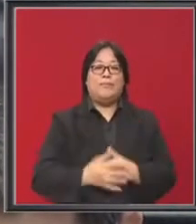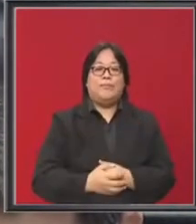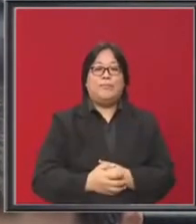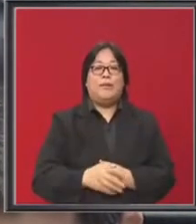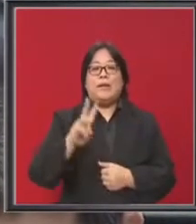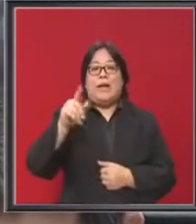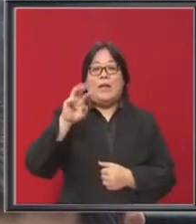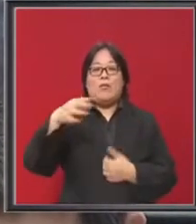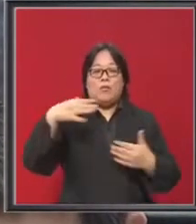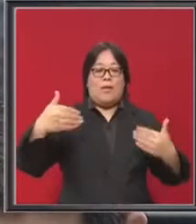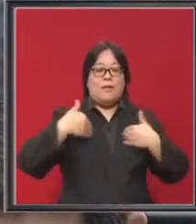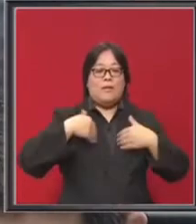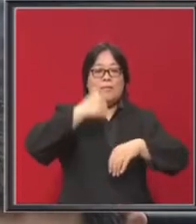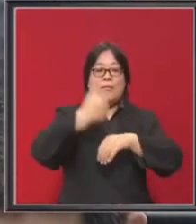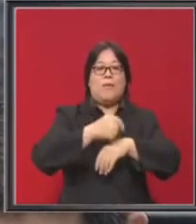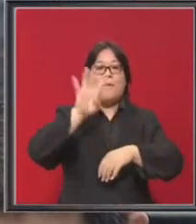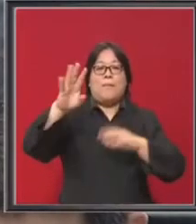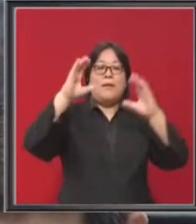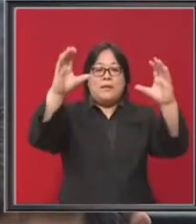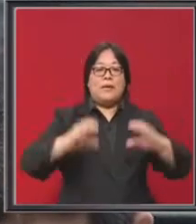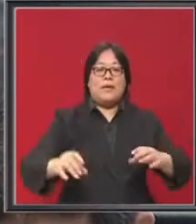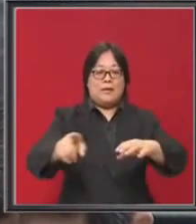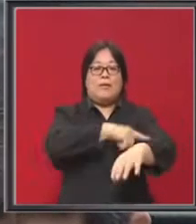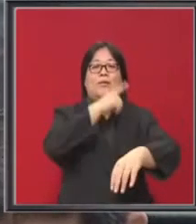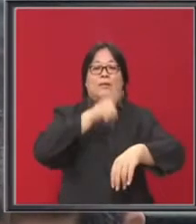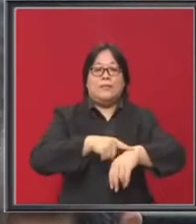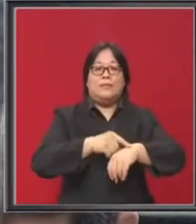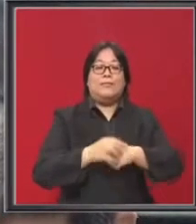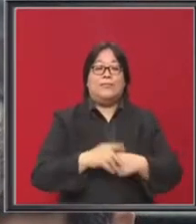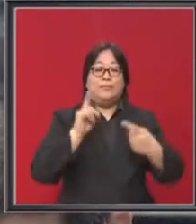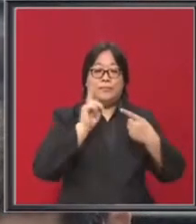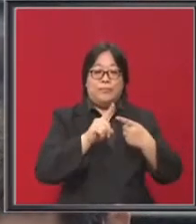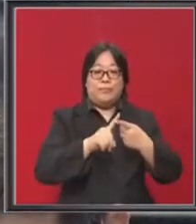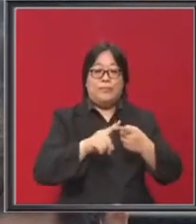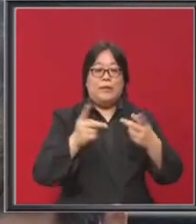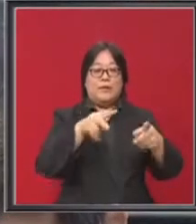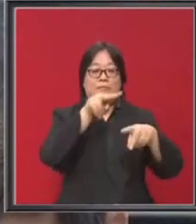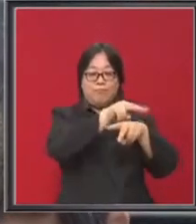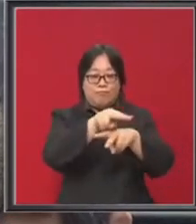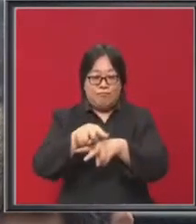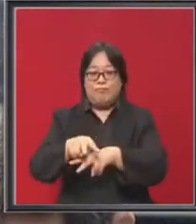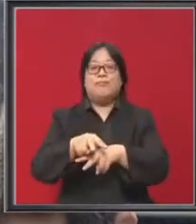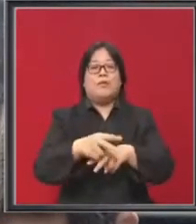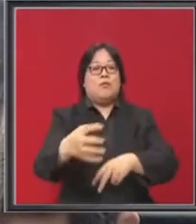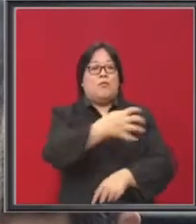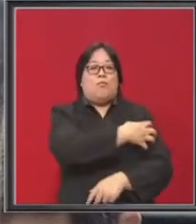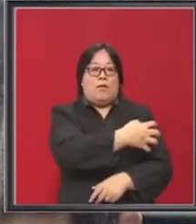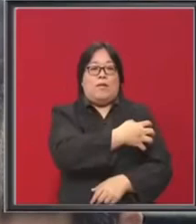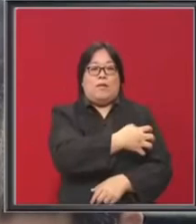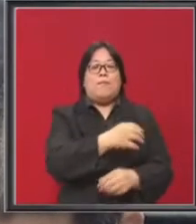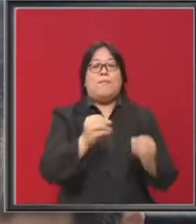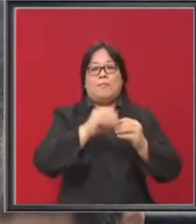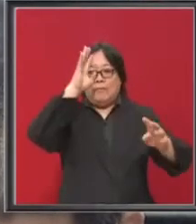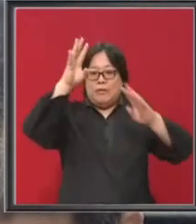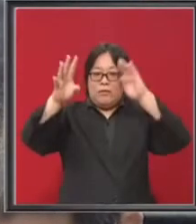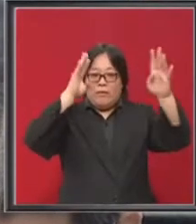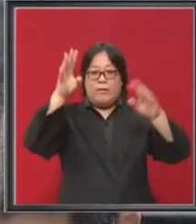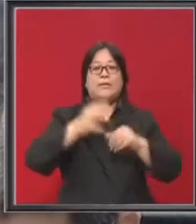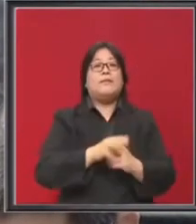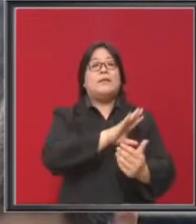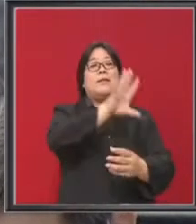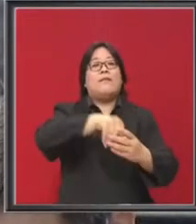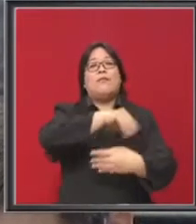kasar telah menggariskan empat pendekatan jangka panjang yang pertama kawasan Riau dan pokok kuasa-nya lebih inovatif